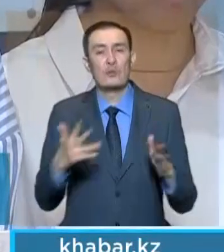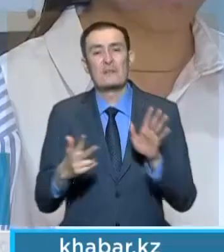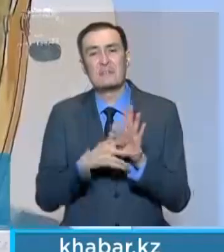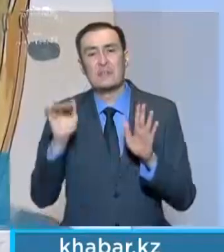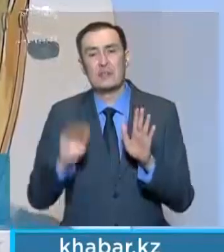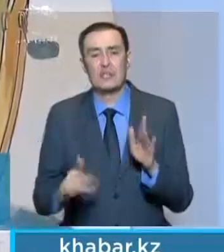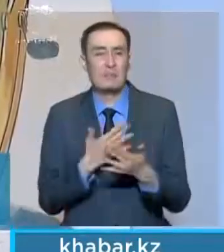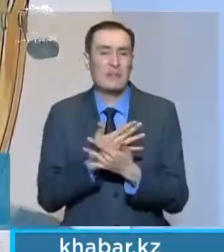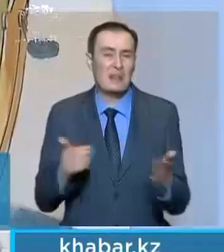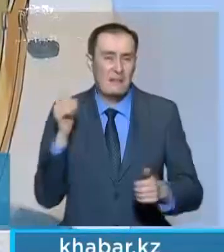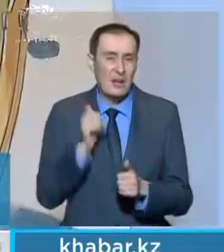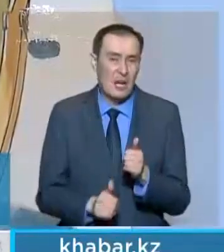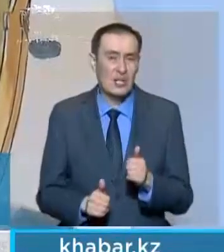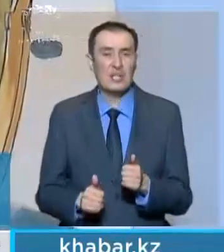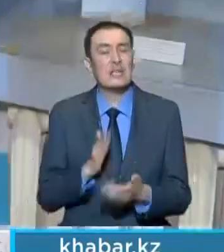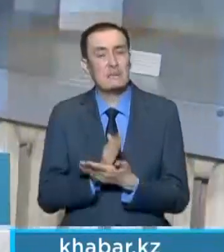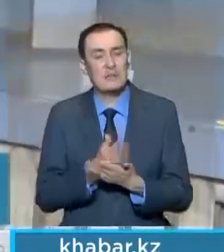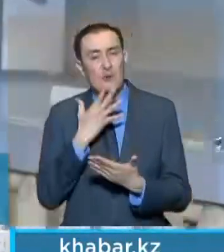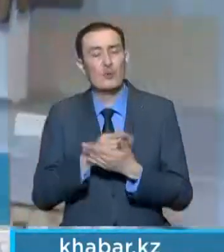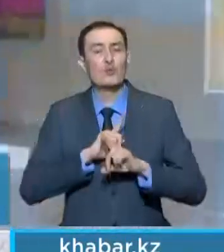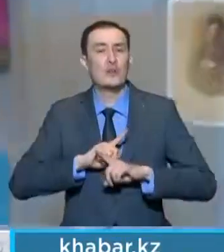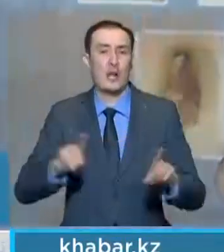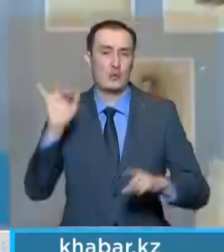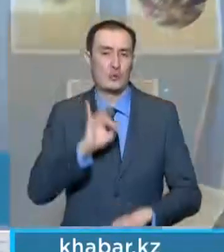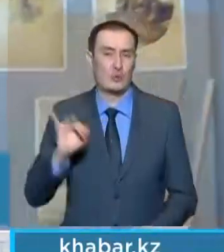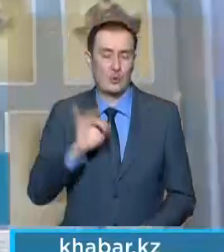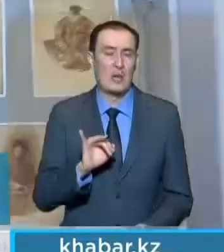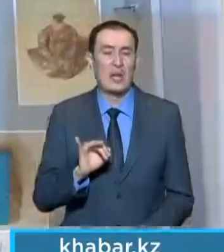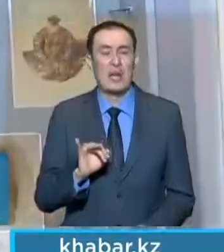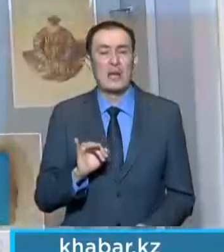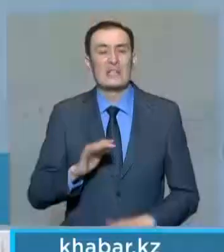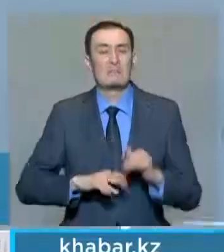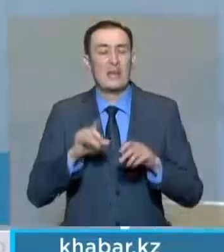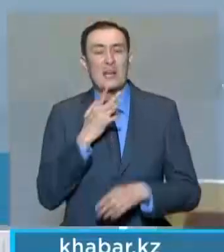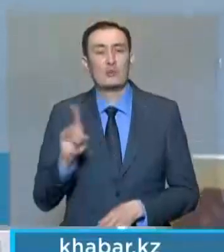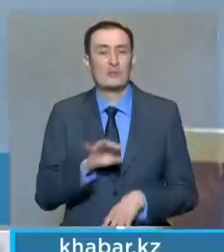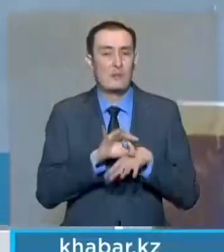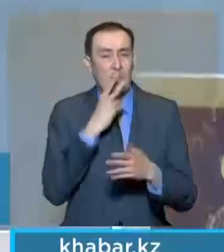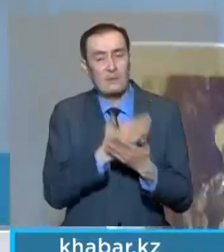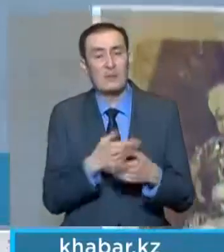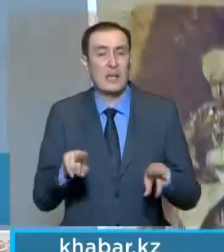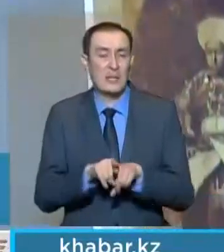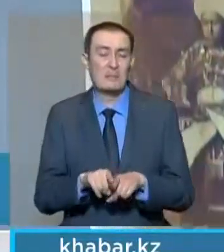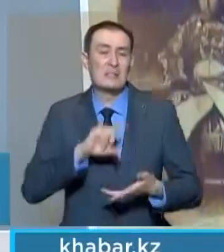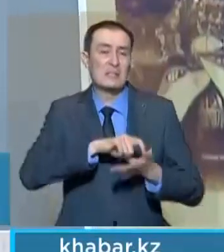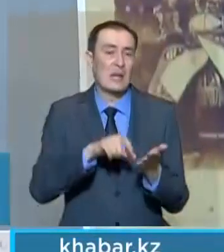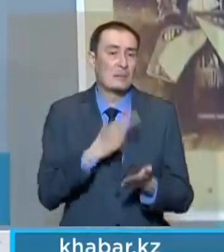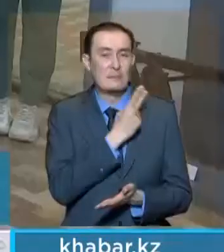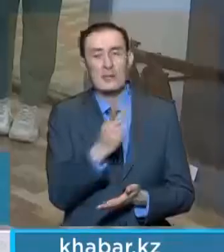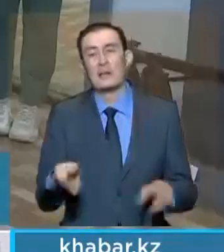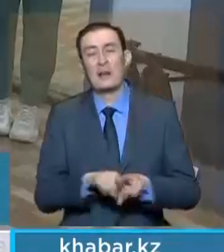более 8 тысяч предметов, и каждый со своей уникальной историей. Экскурсоводы говорят, что пройтись вот под таким залом –